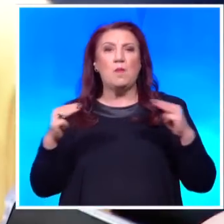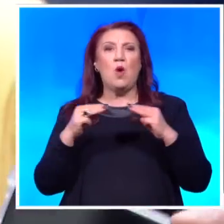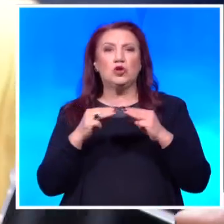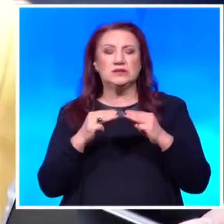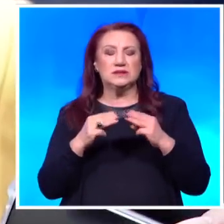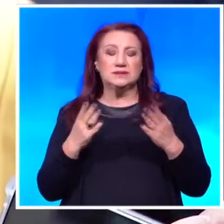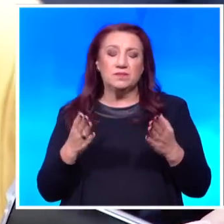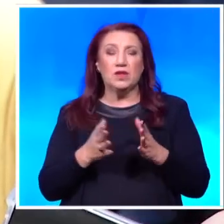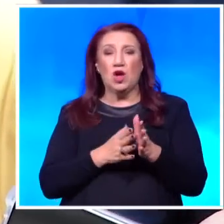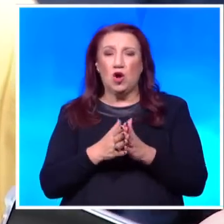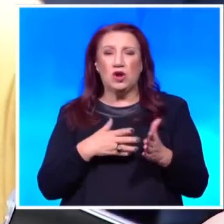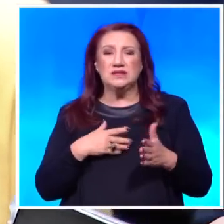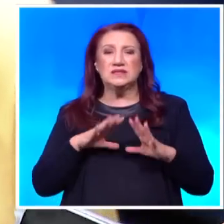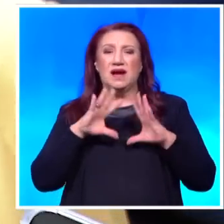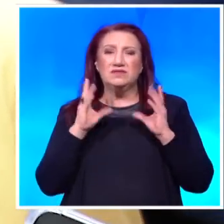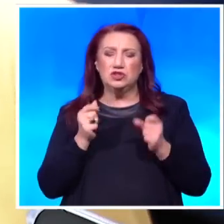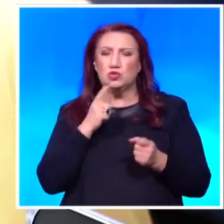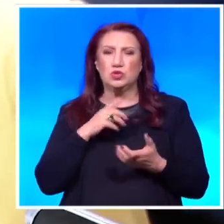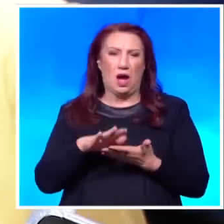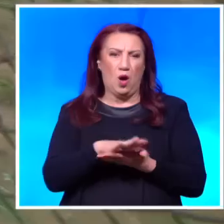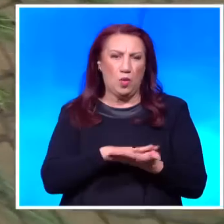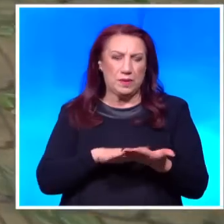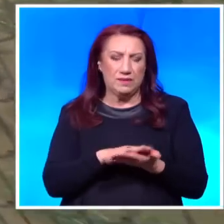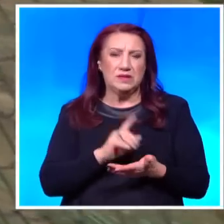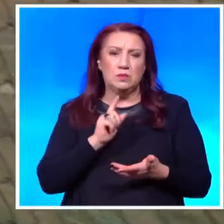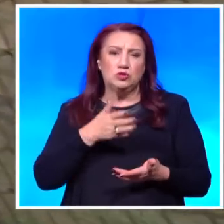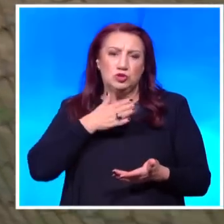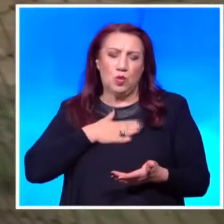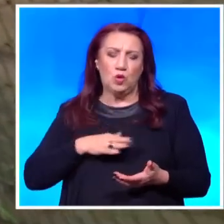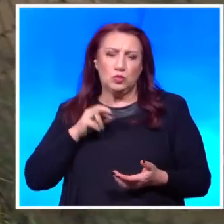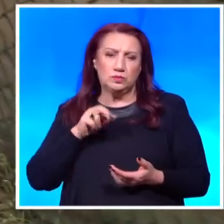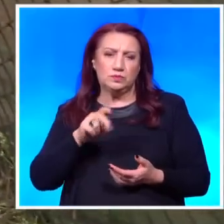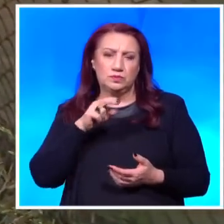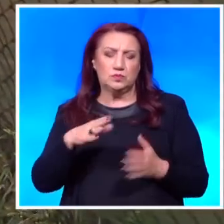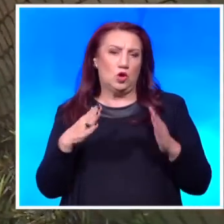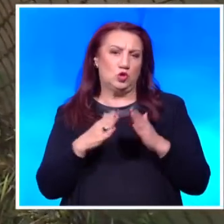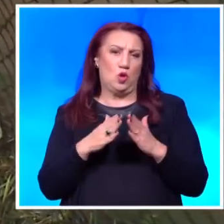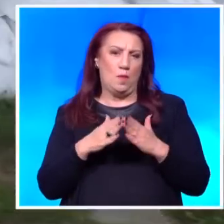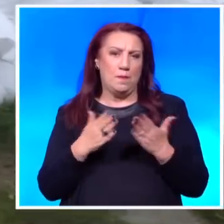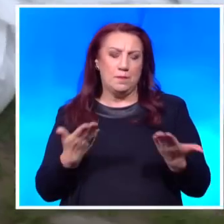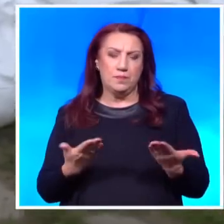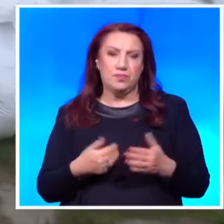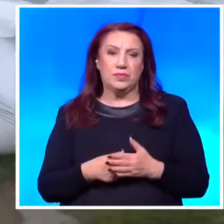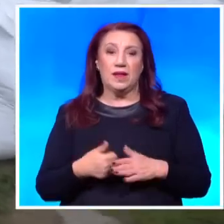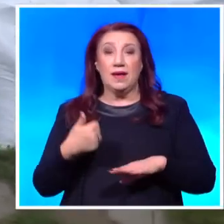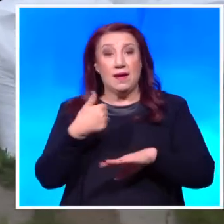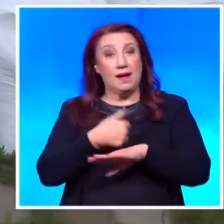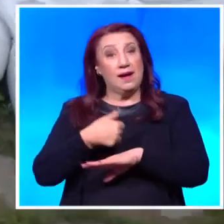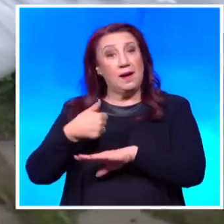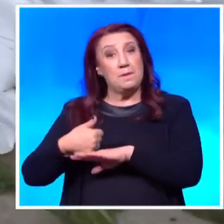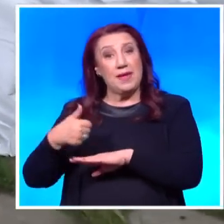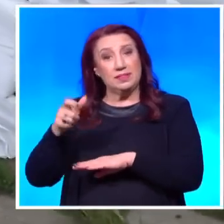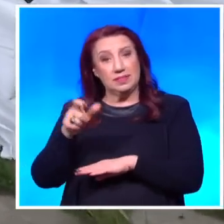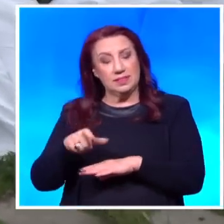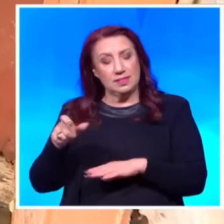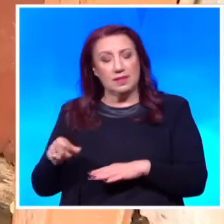да им бъде направено, за да могат спокойно да се стигнат до дома и да се приберат при семействата. Кметовете трябва да изготвят проекти с искания